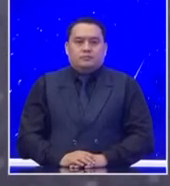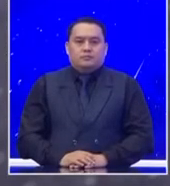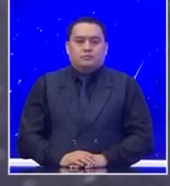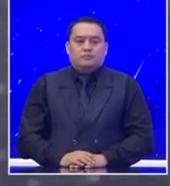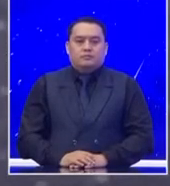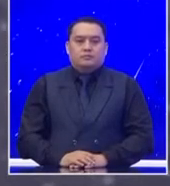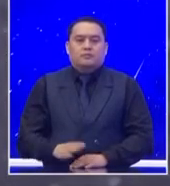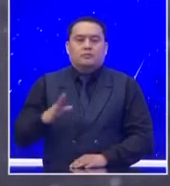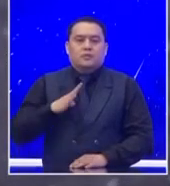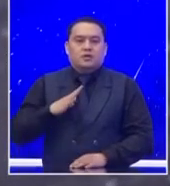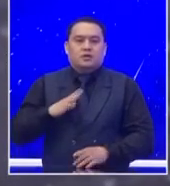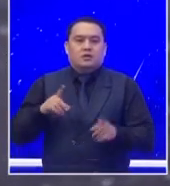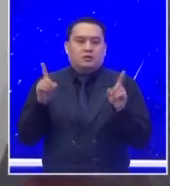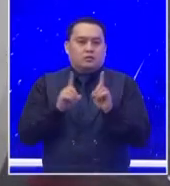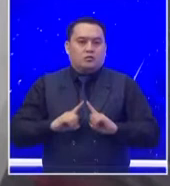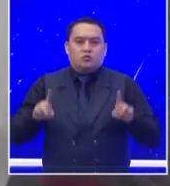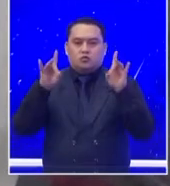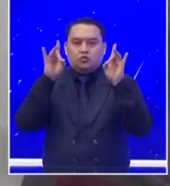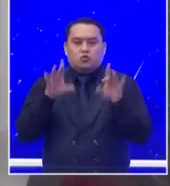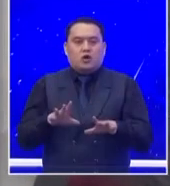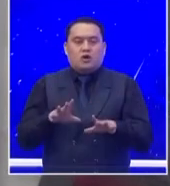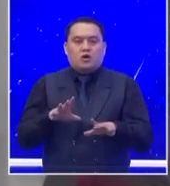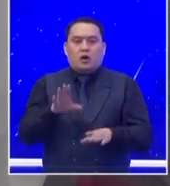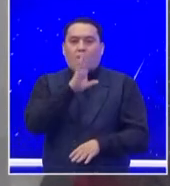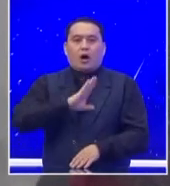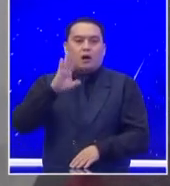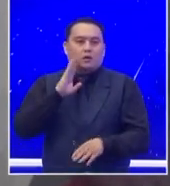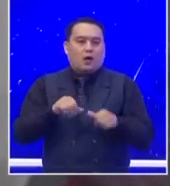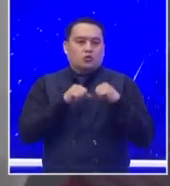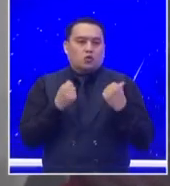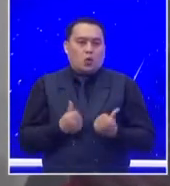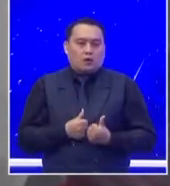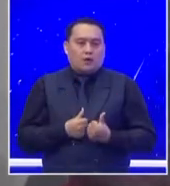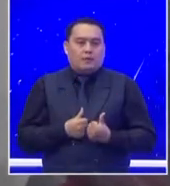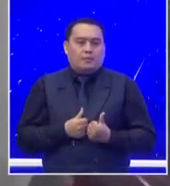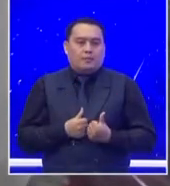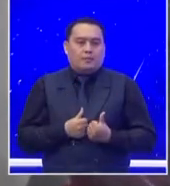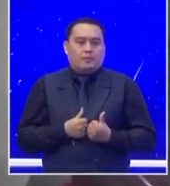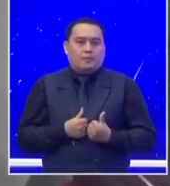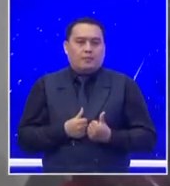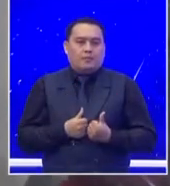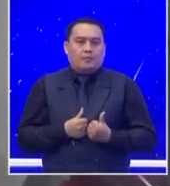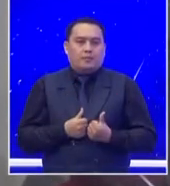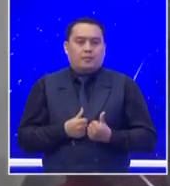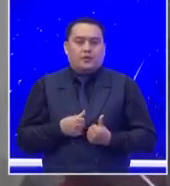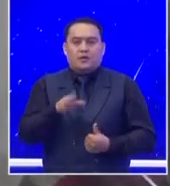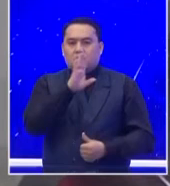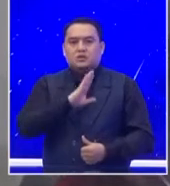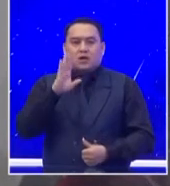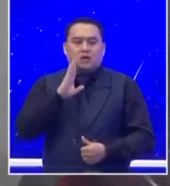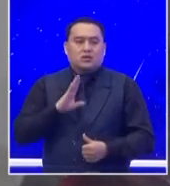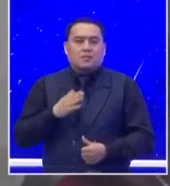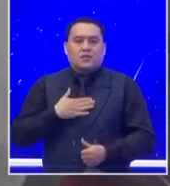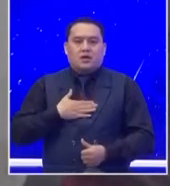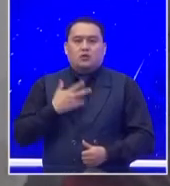Было неожиданно, вот я тоже получила медаль в сердце. Она жюрега, это перевод сердца матери. У меня